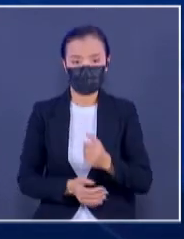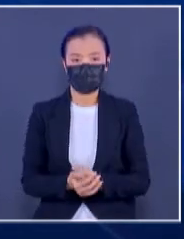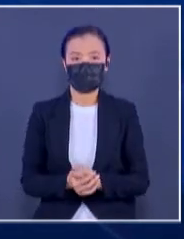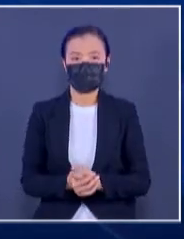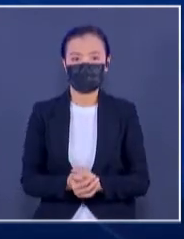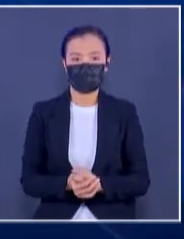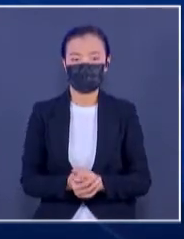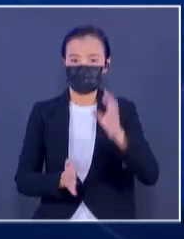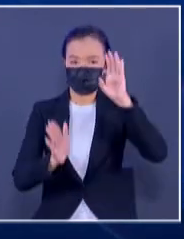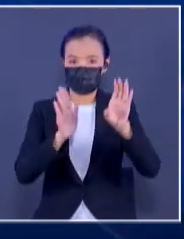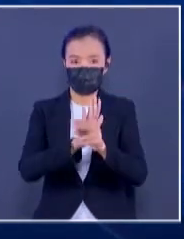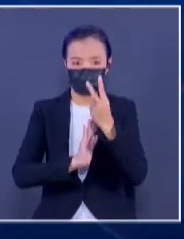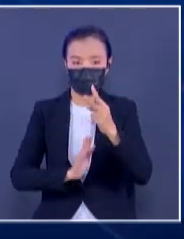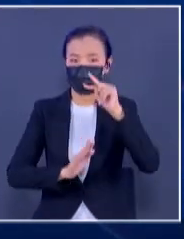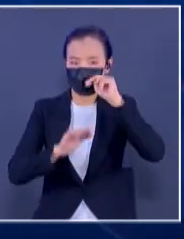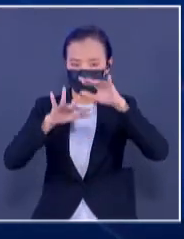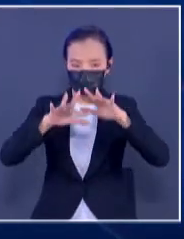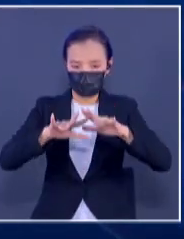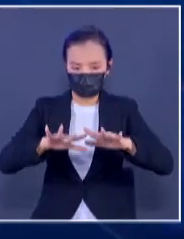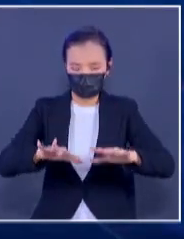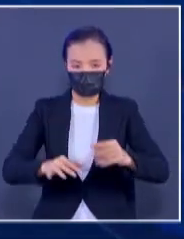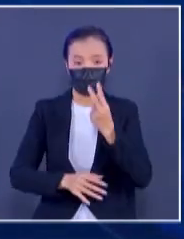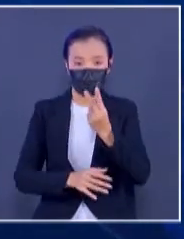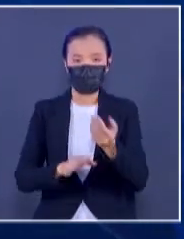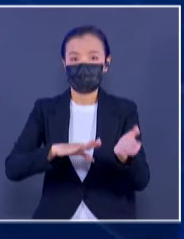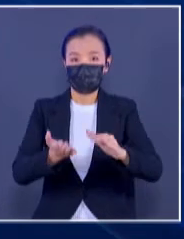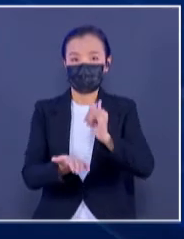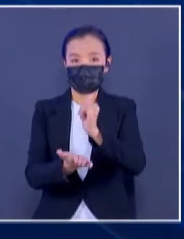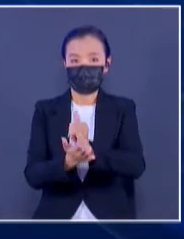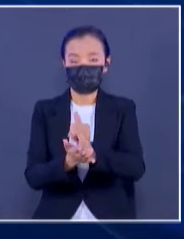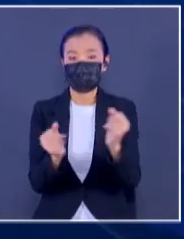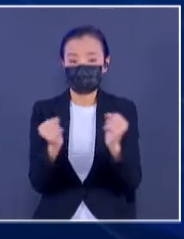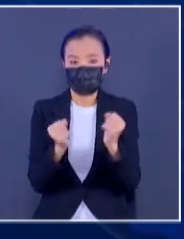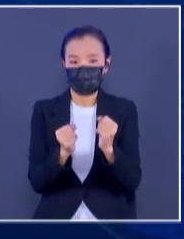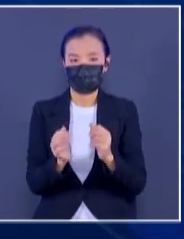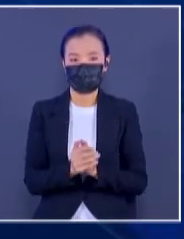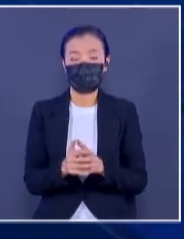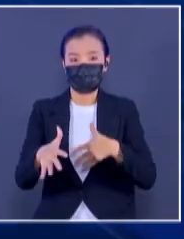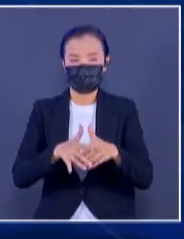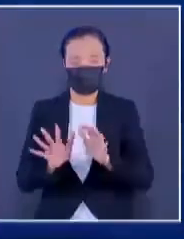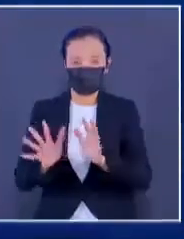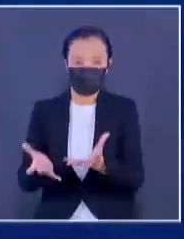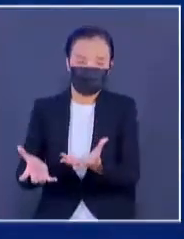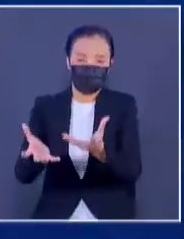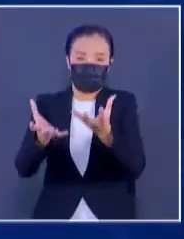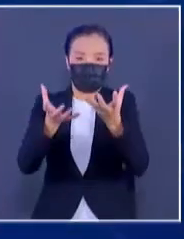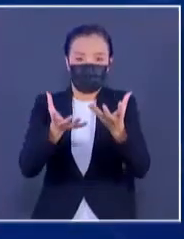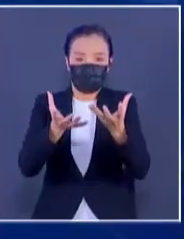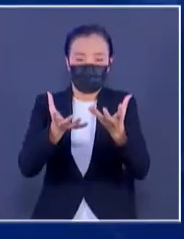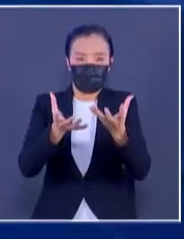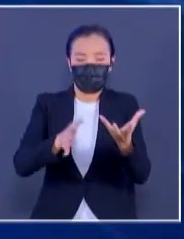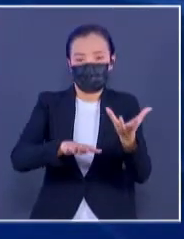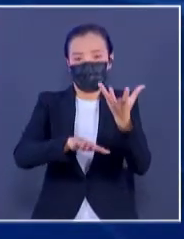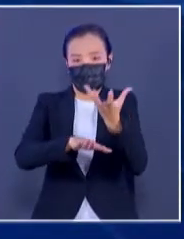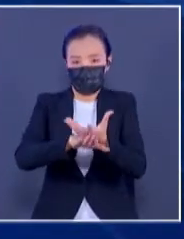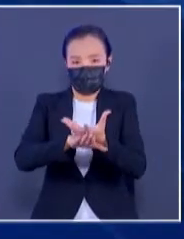ป็นอย่างที่เราเห็นในภาพนะครับพอน้ำแห้งแล้วก็เป็นอย่างนี้พบโรงเย็นตั้งอยู่ก็เกณฑ์ชาวบ้านช่วยกันยกขึ้นรถอีแต๊กกลับม